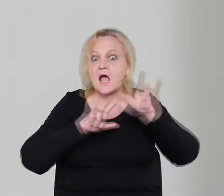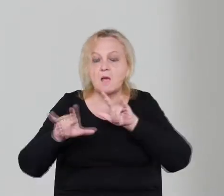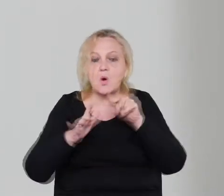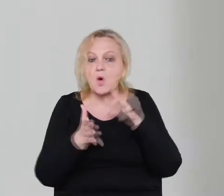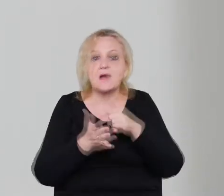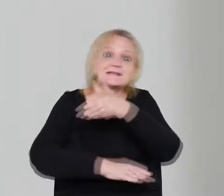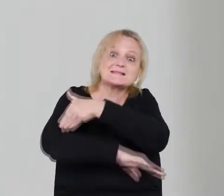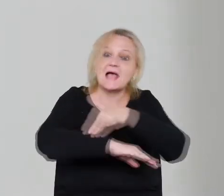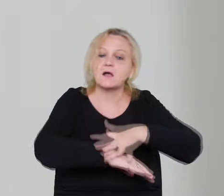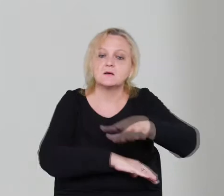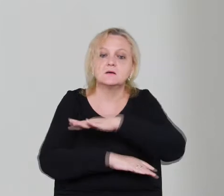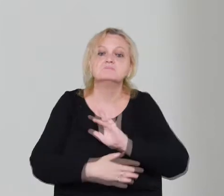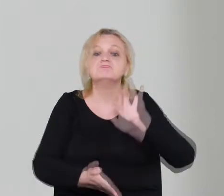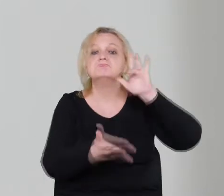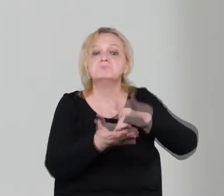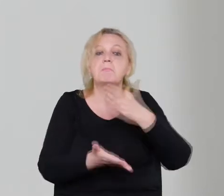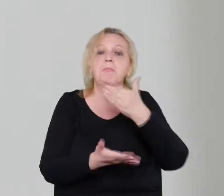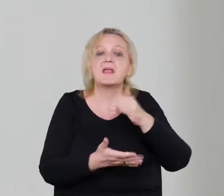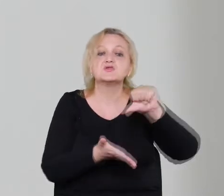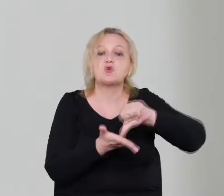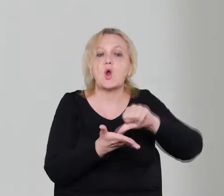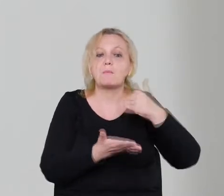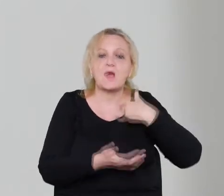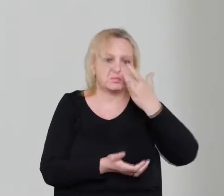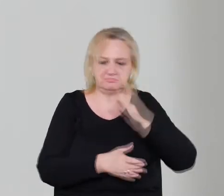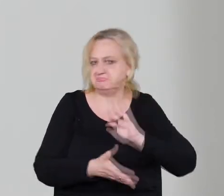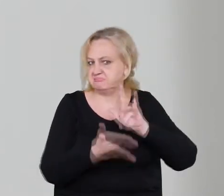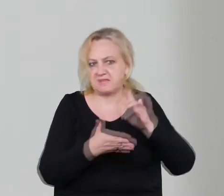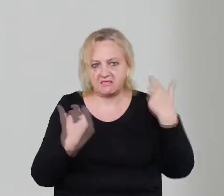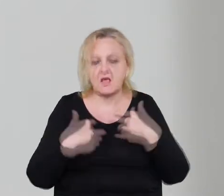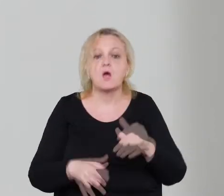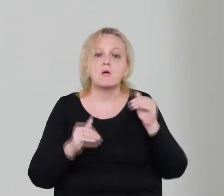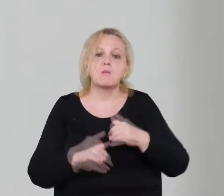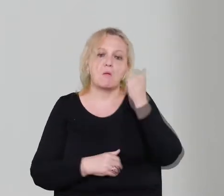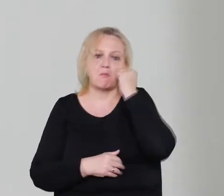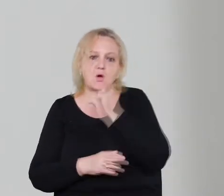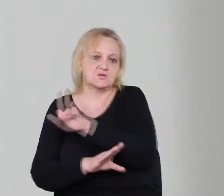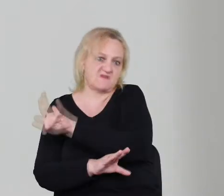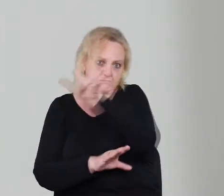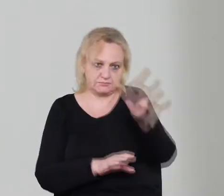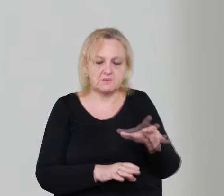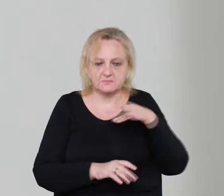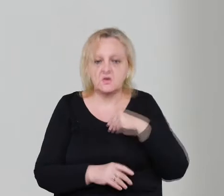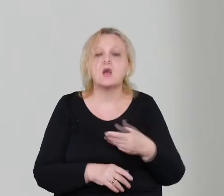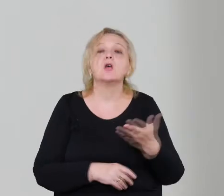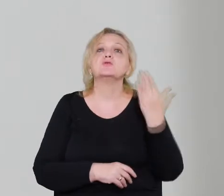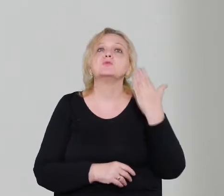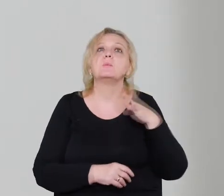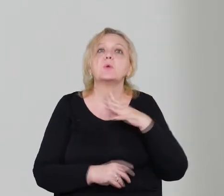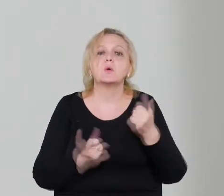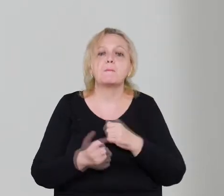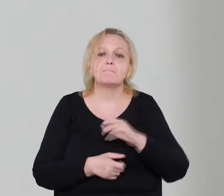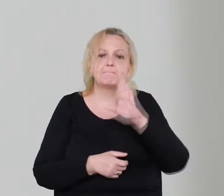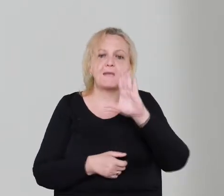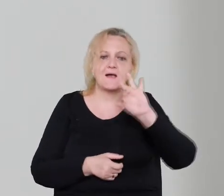do Dominikanie lata natomiast można Domińska dolecieć z Moskwy i jeszcze do niedawna można było dolecieć